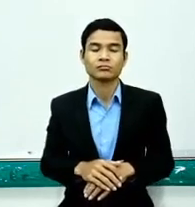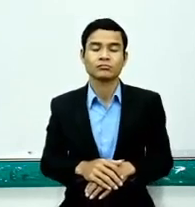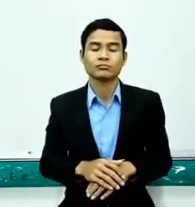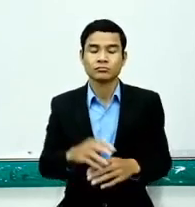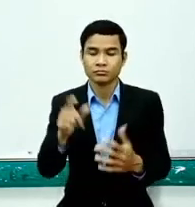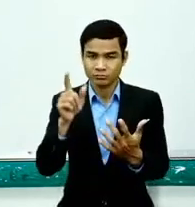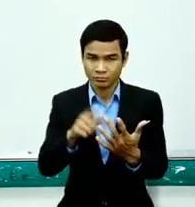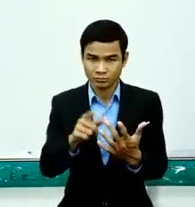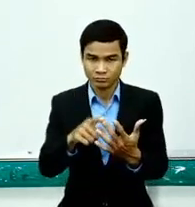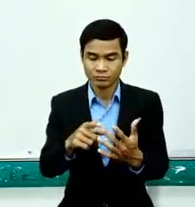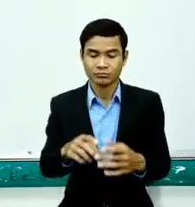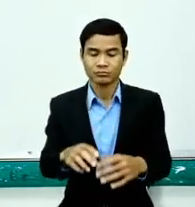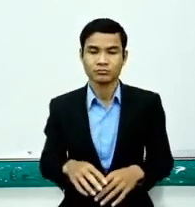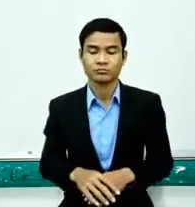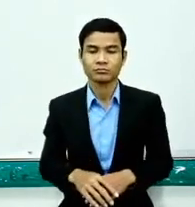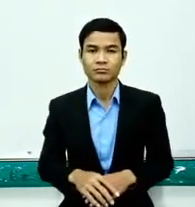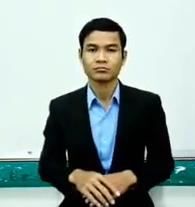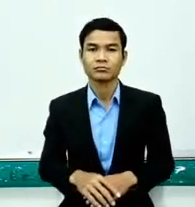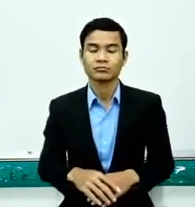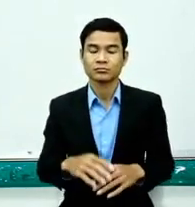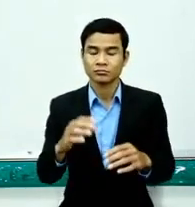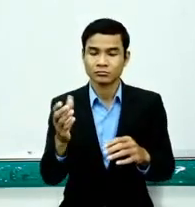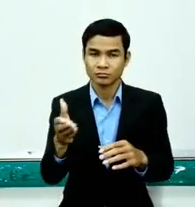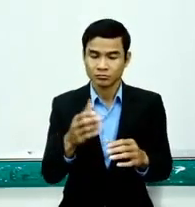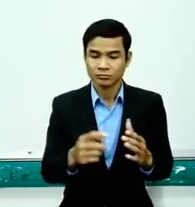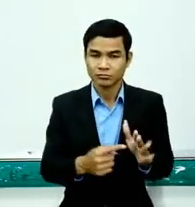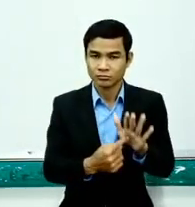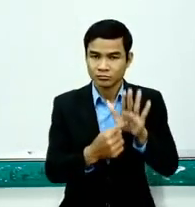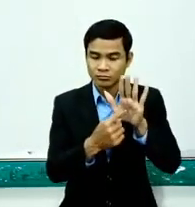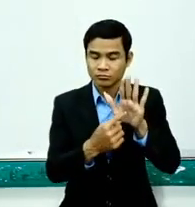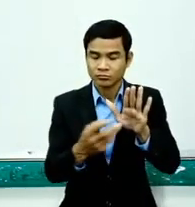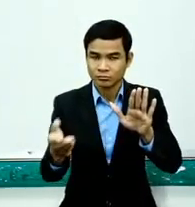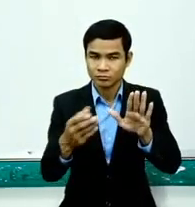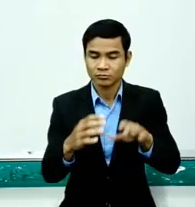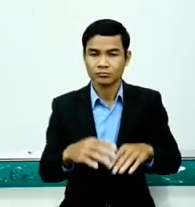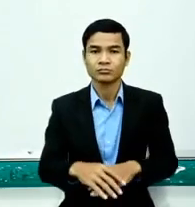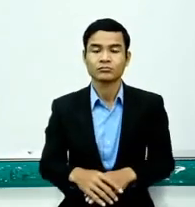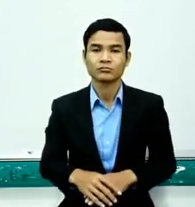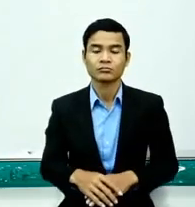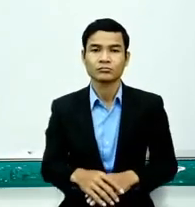sra om lực lớn